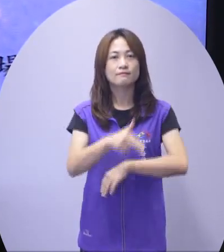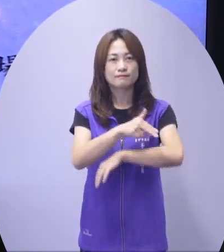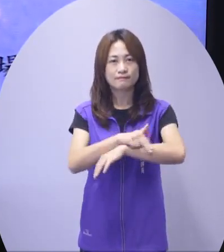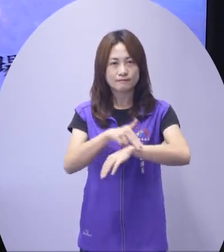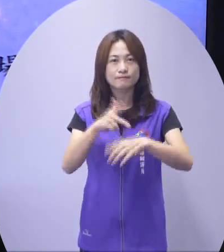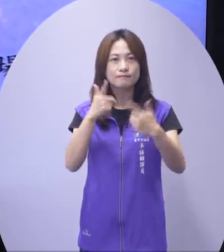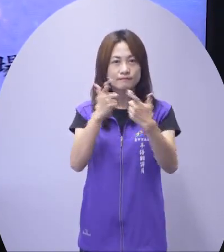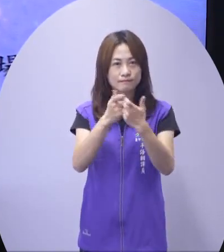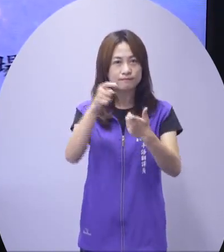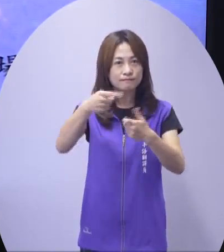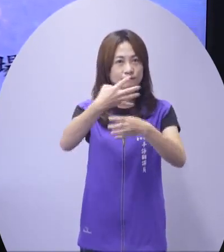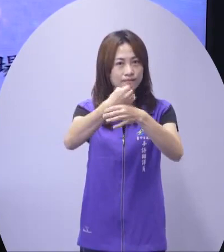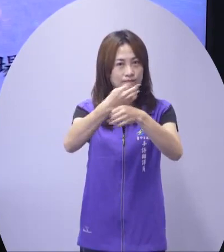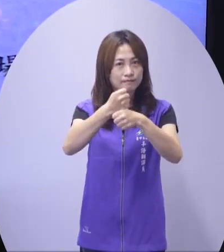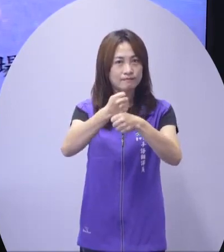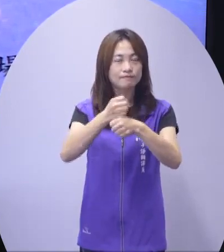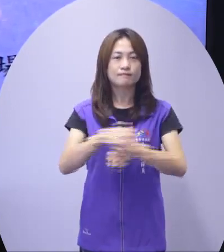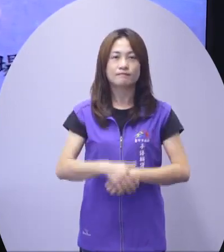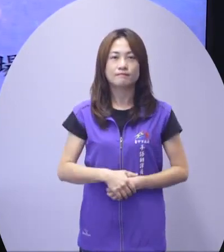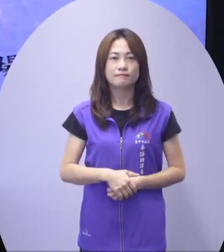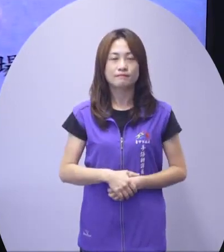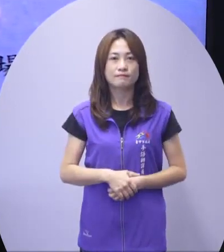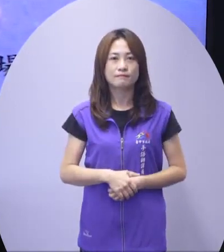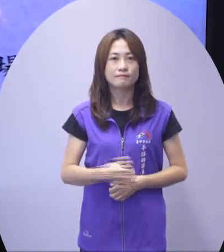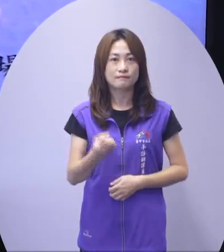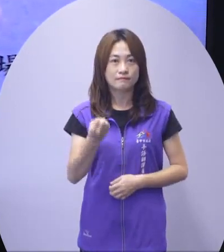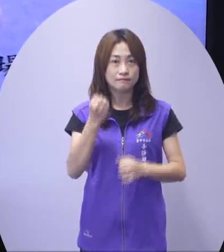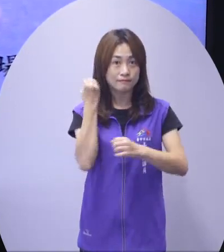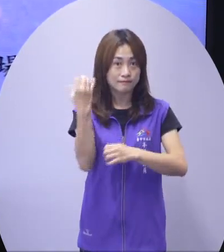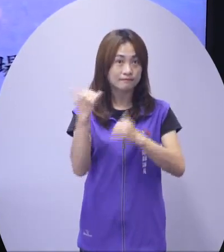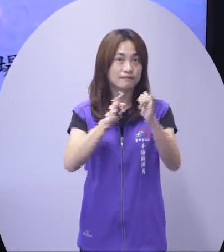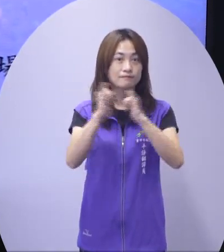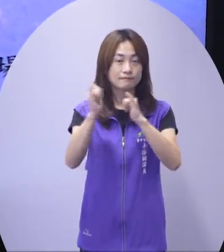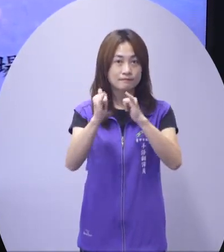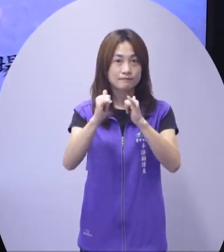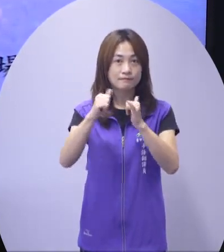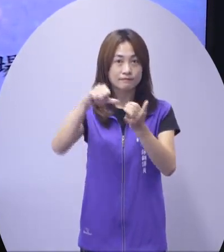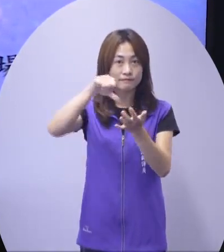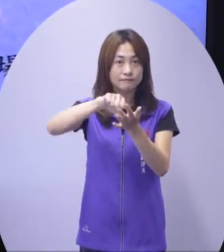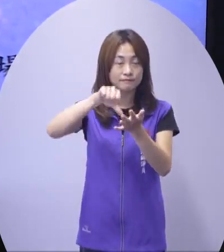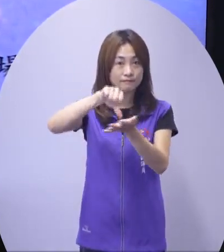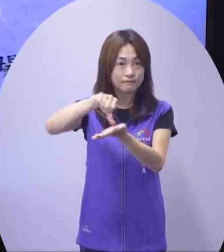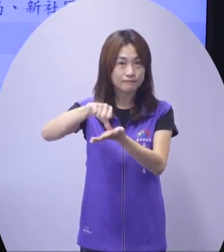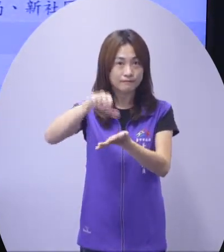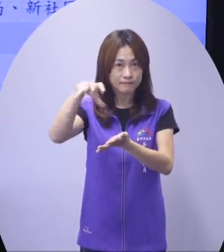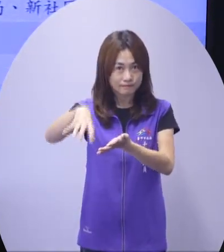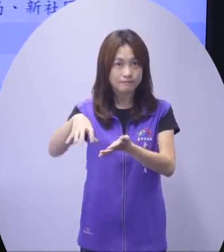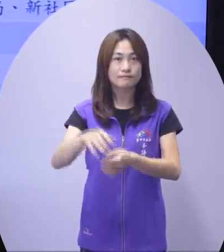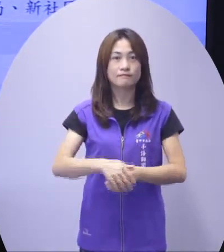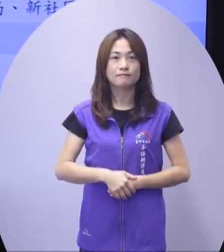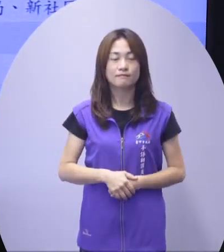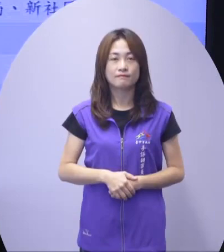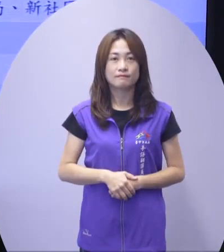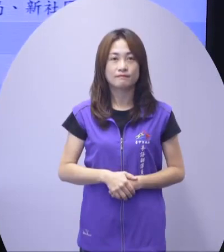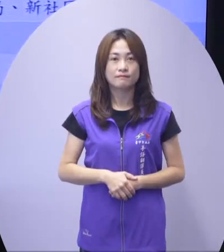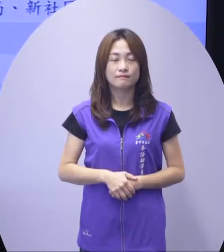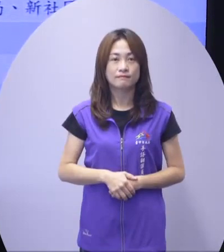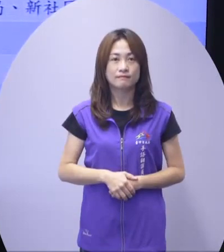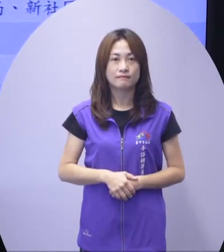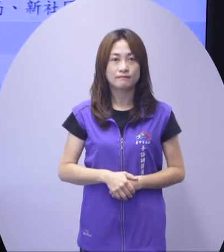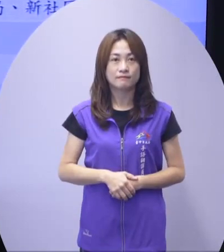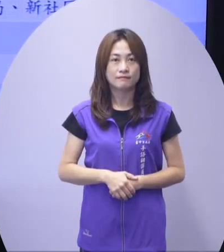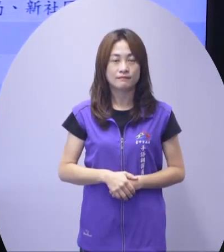整个是23天，哦，在新社种苗场的第二农场哦，第二农场。那